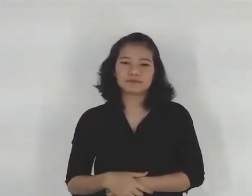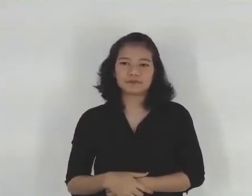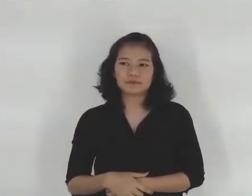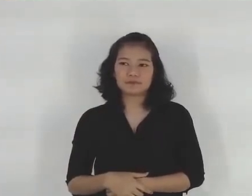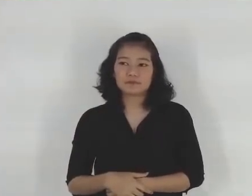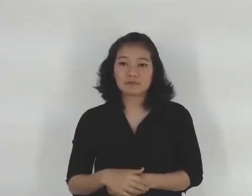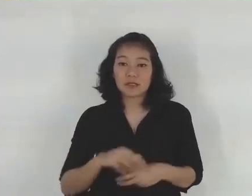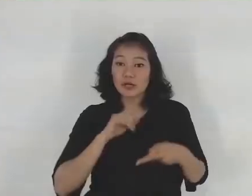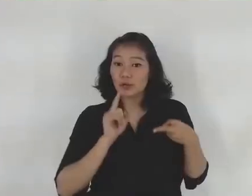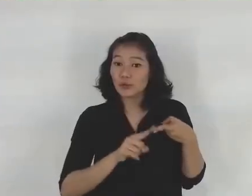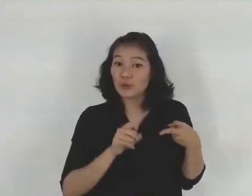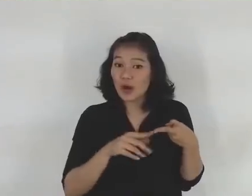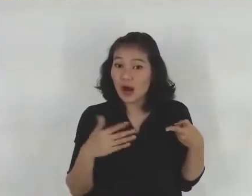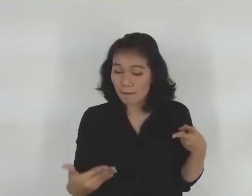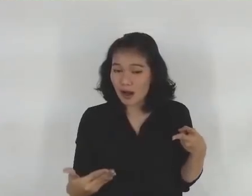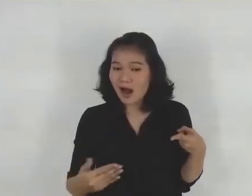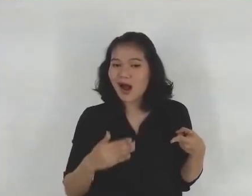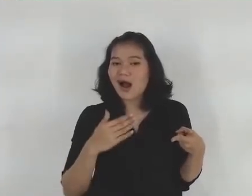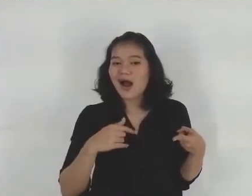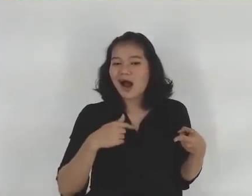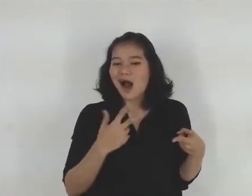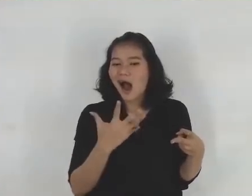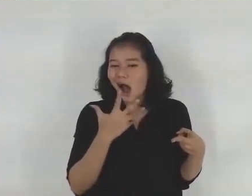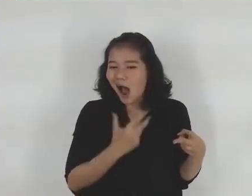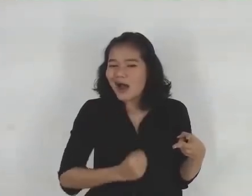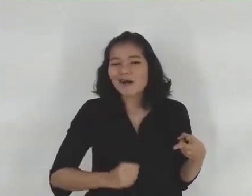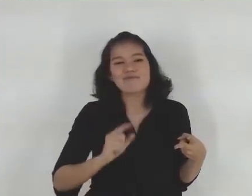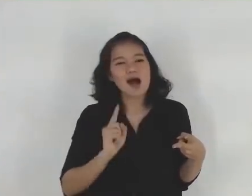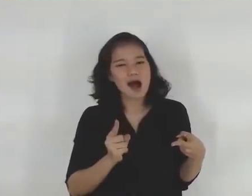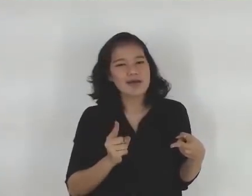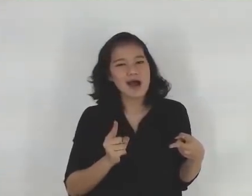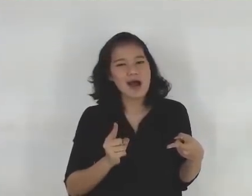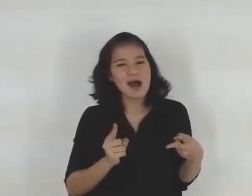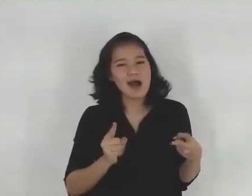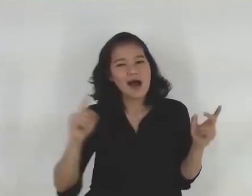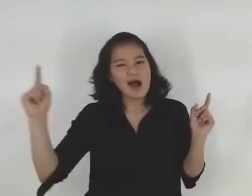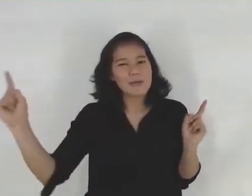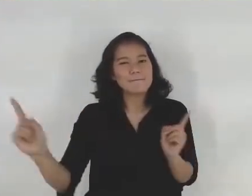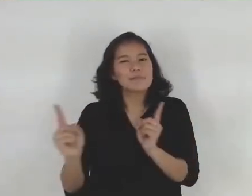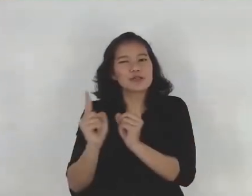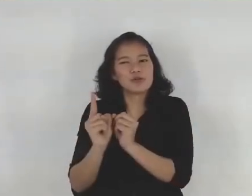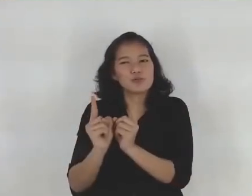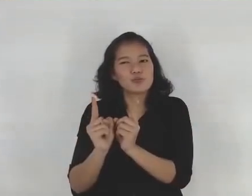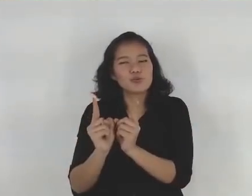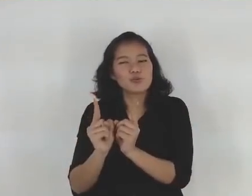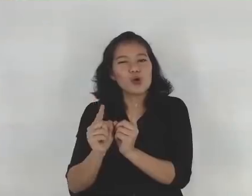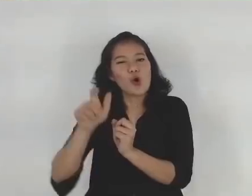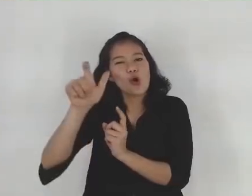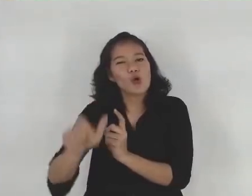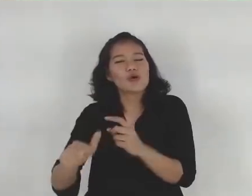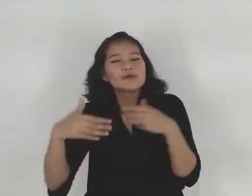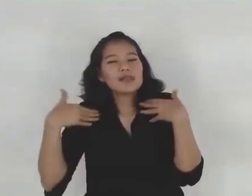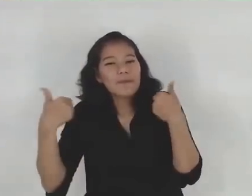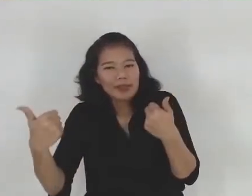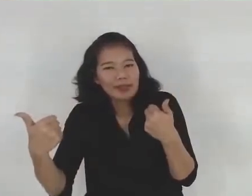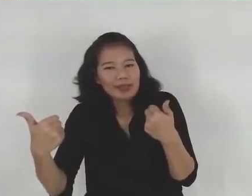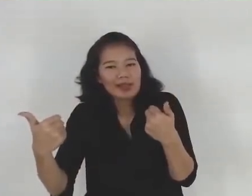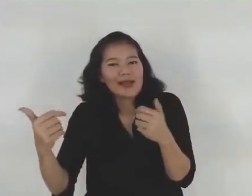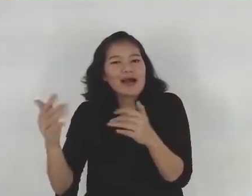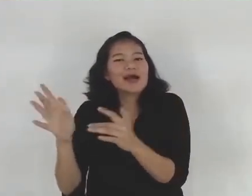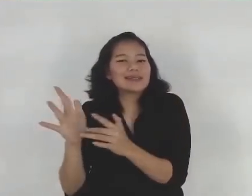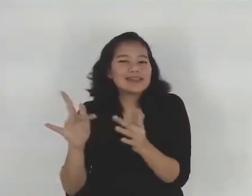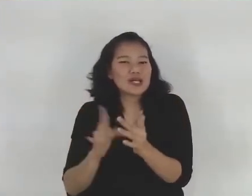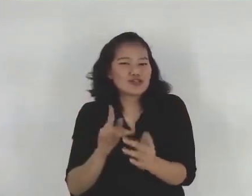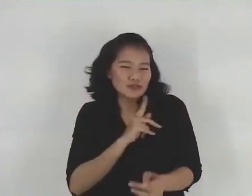lalu yang kedua mempunyai pengharapan dan mengalami perjumpaan dengan Sang Penyelamat Yesus